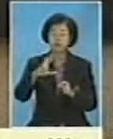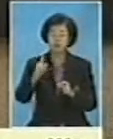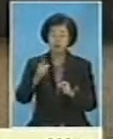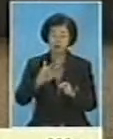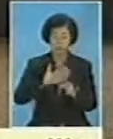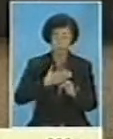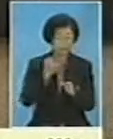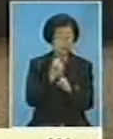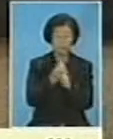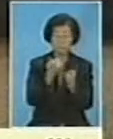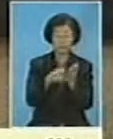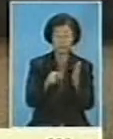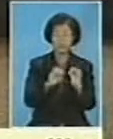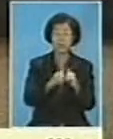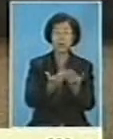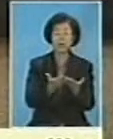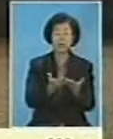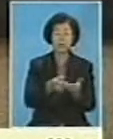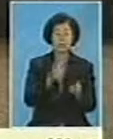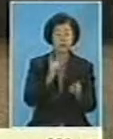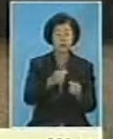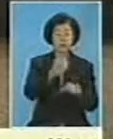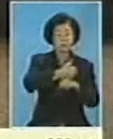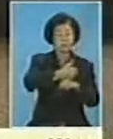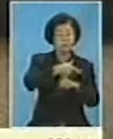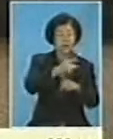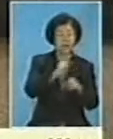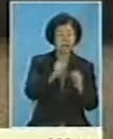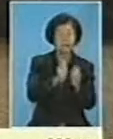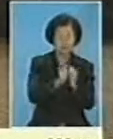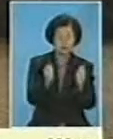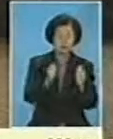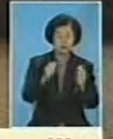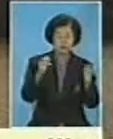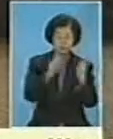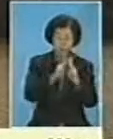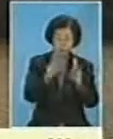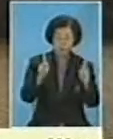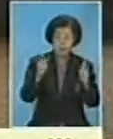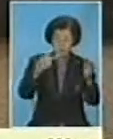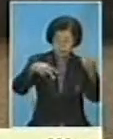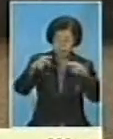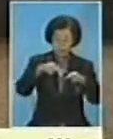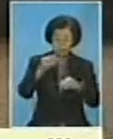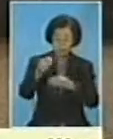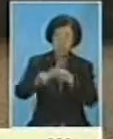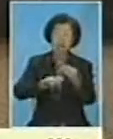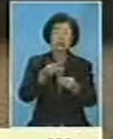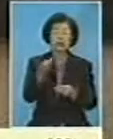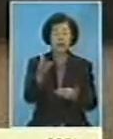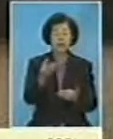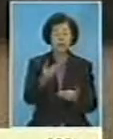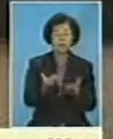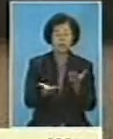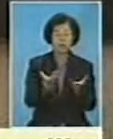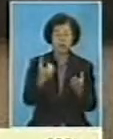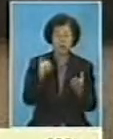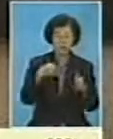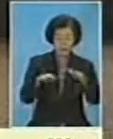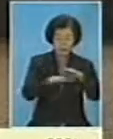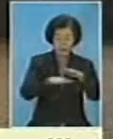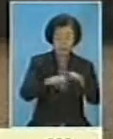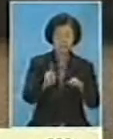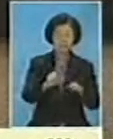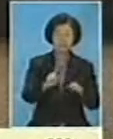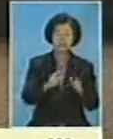อย่างไรขณะดำรงตำแหน่งประธานอนุกรรมการพิจารณาระบายข้าวหรือปรากฏพยานหลักฐานใดที่แสด